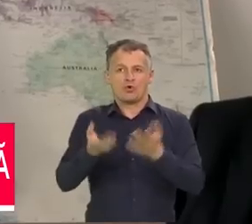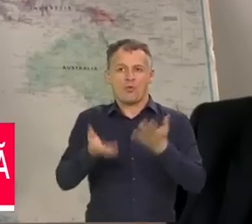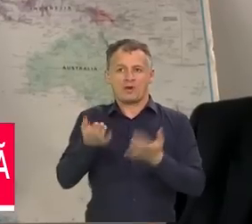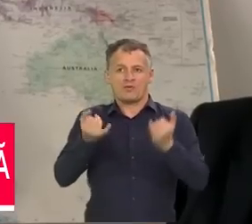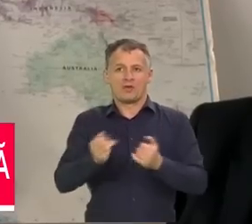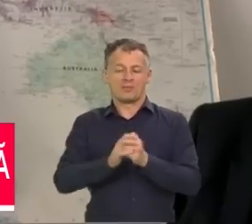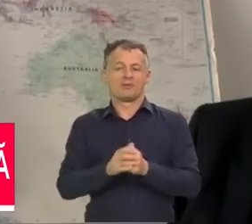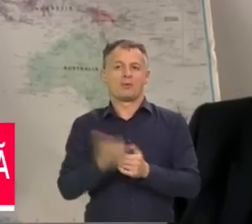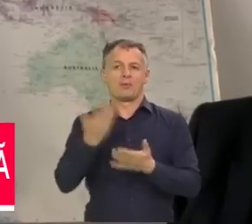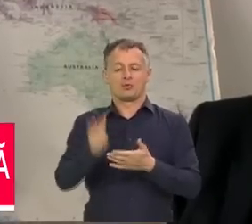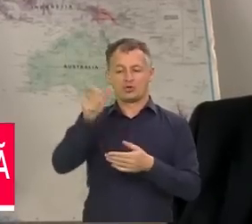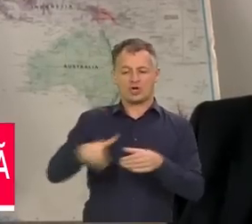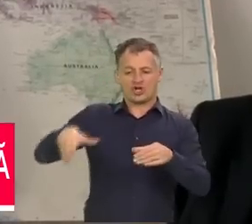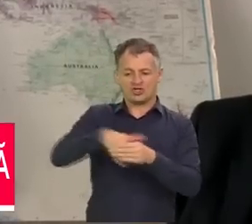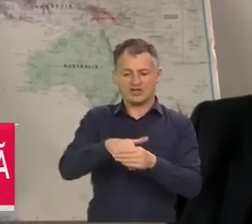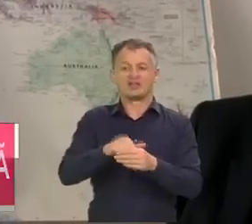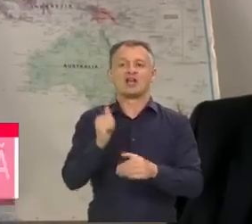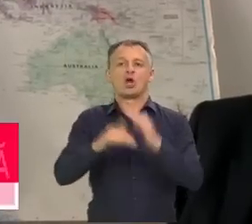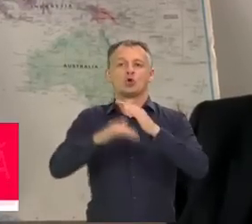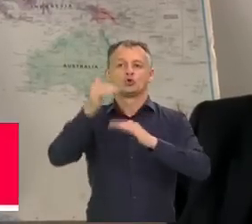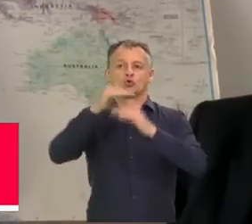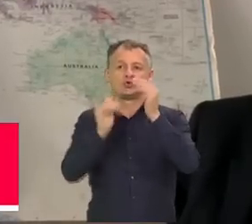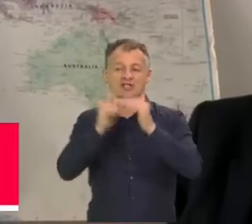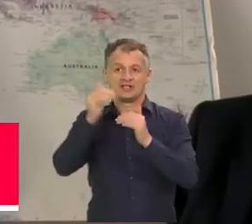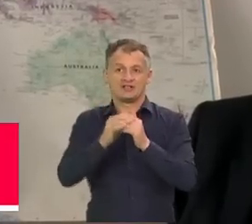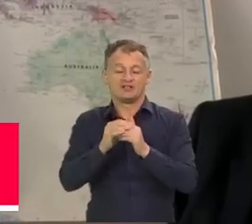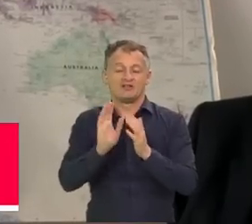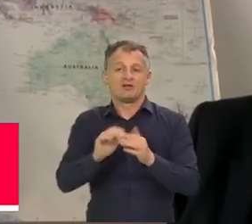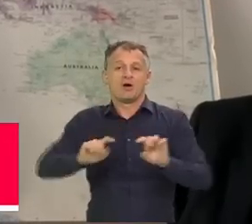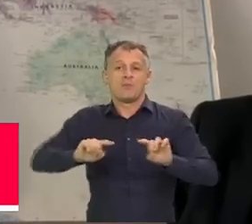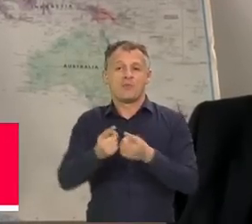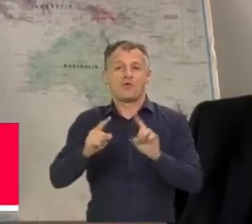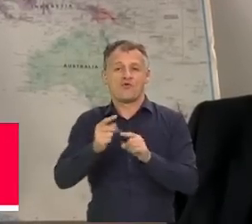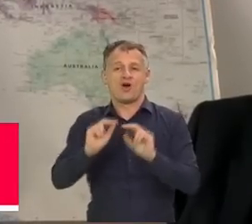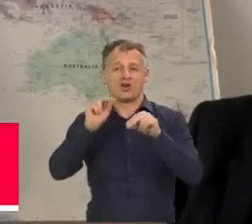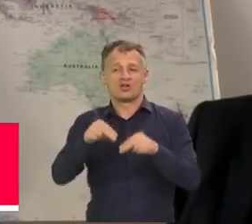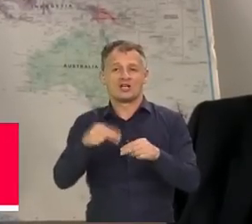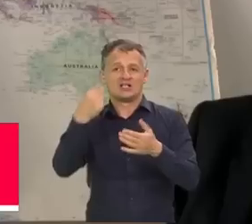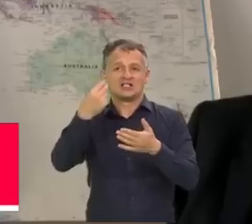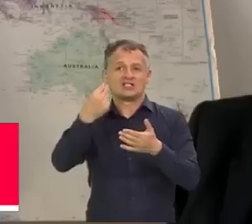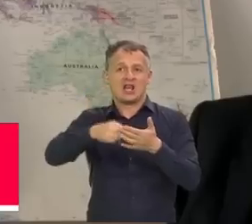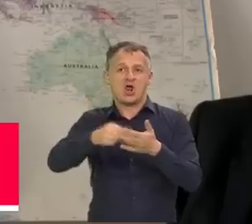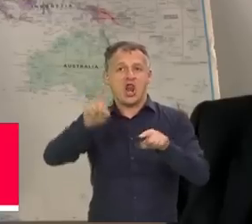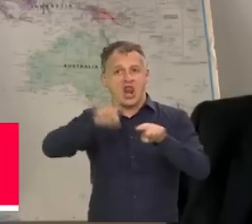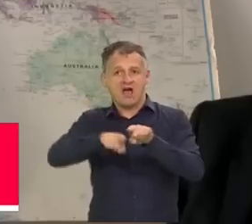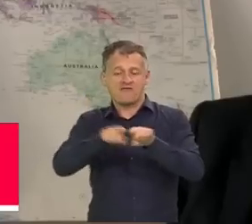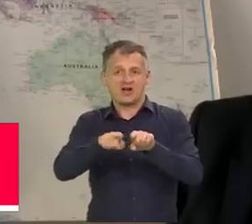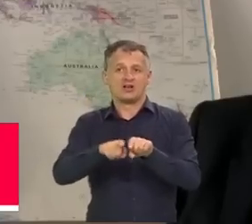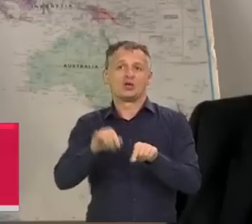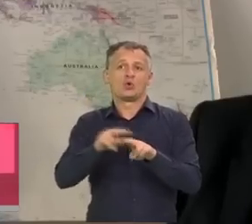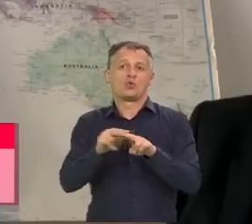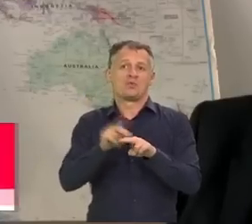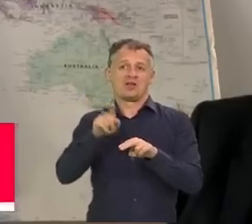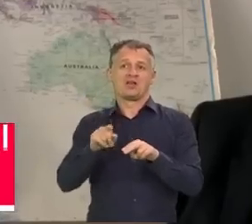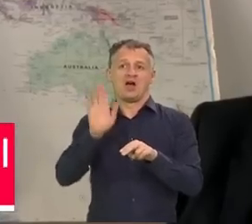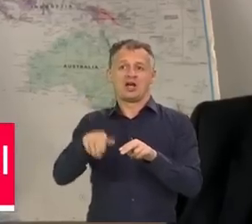creșterea salariului minim în construcții practic ducea la un quantum al salariului, al aceluia salariu net, ca și cum el ar